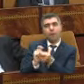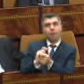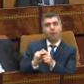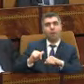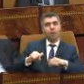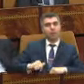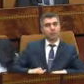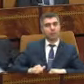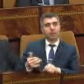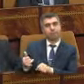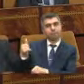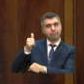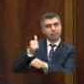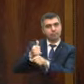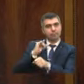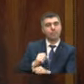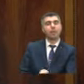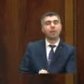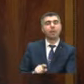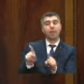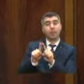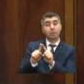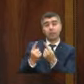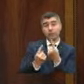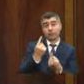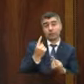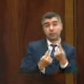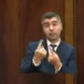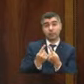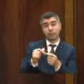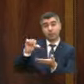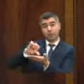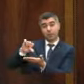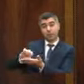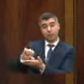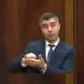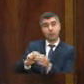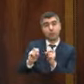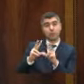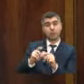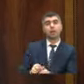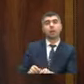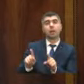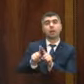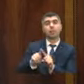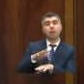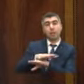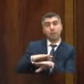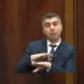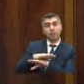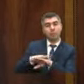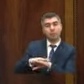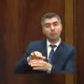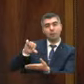عزم الحكومة على إحداث تنظيمات وأقطاب لا ممركزة على المستوى الجهوي نضمن